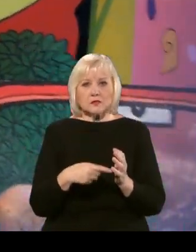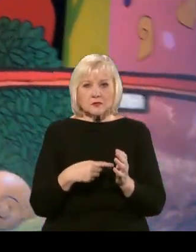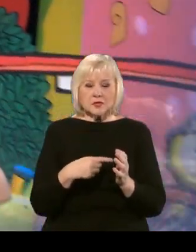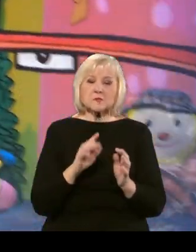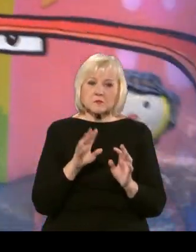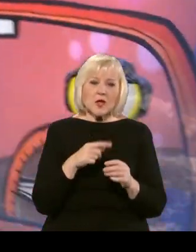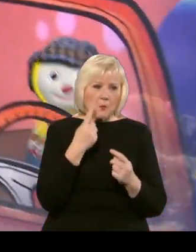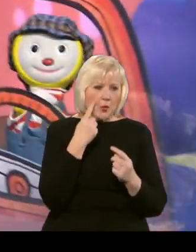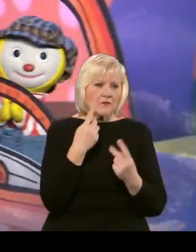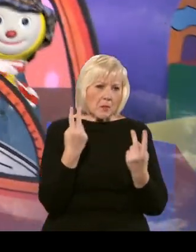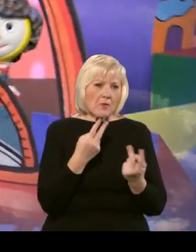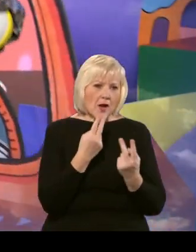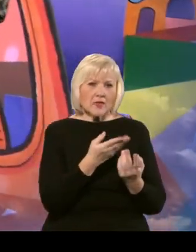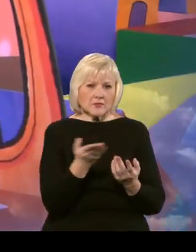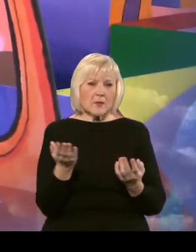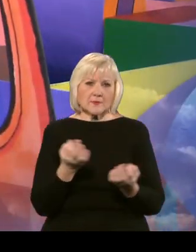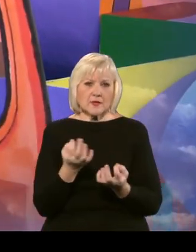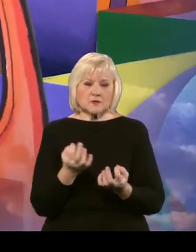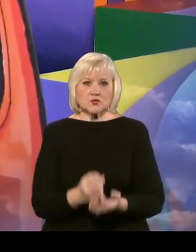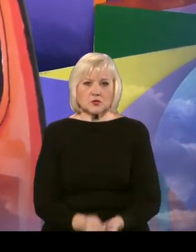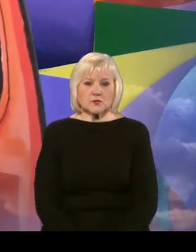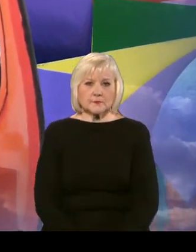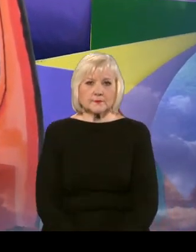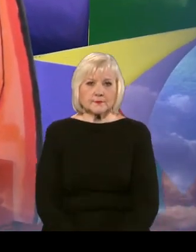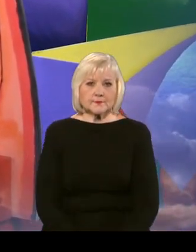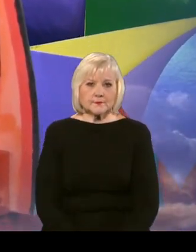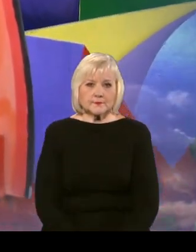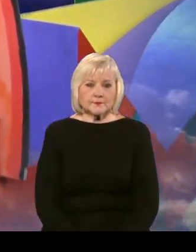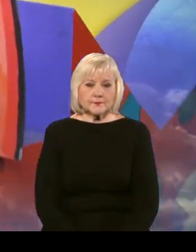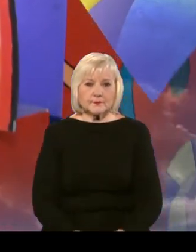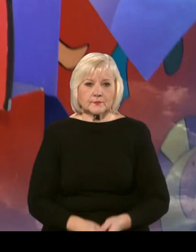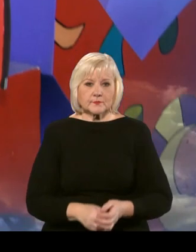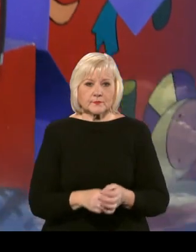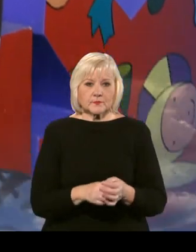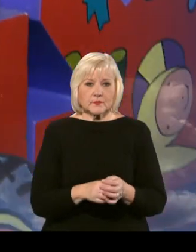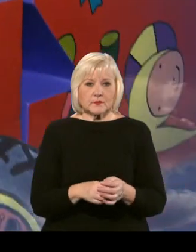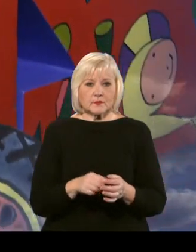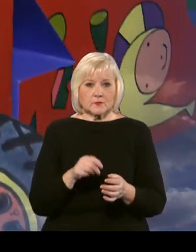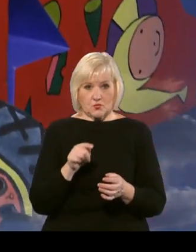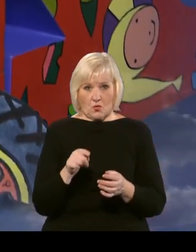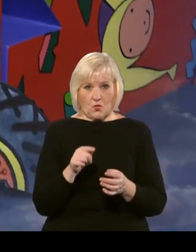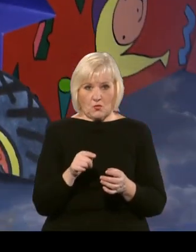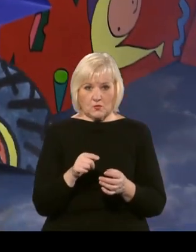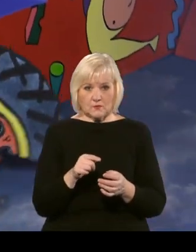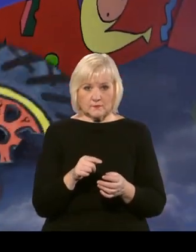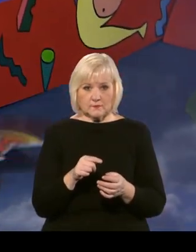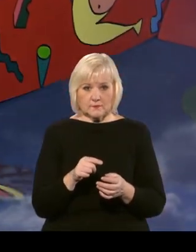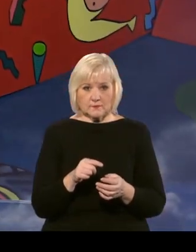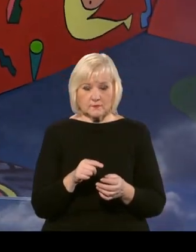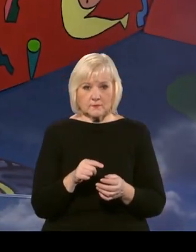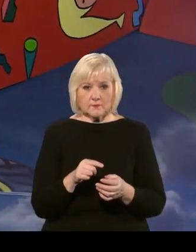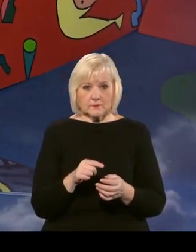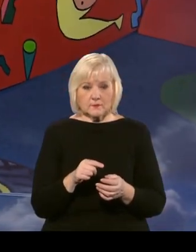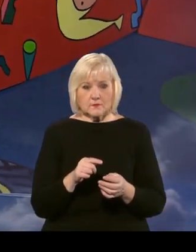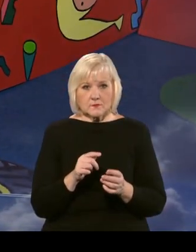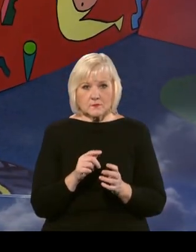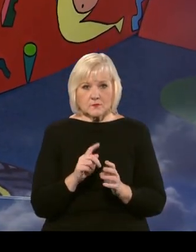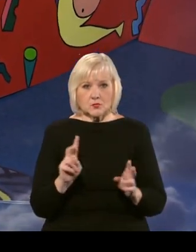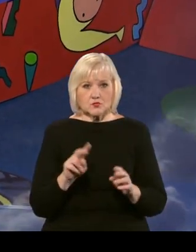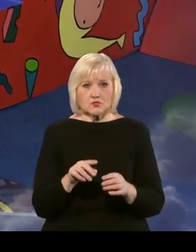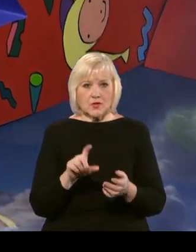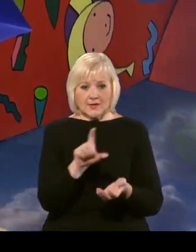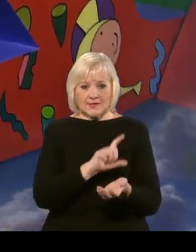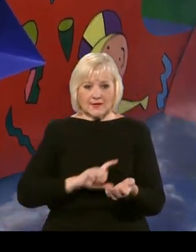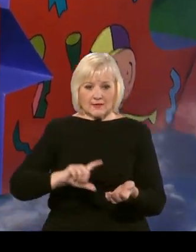po něčem podívám. Uh-huh. Počkejte. Ano. Tak třeba počkejte tady takhle. Je. Třeba